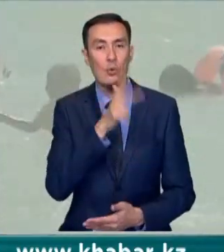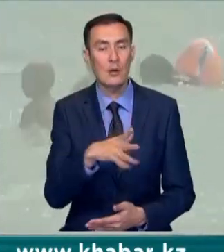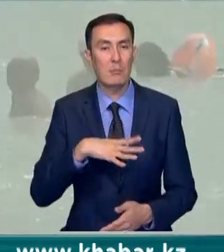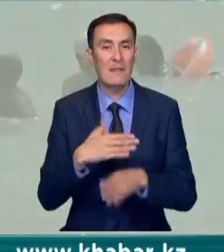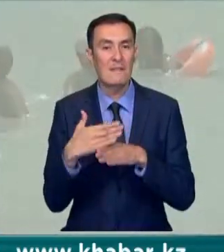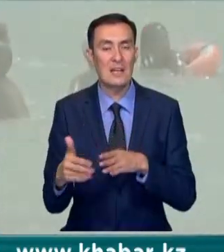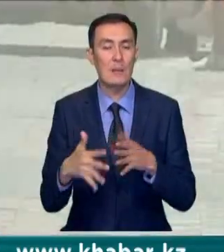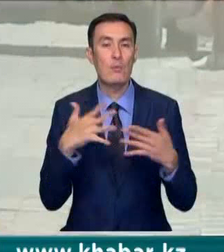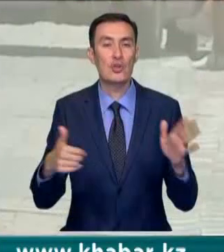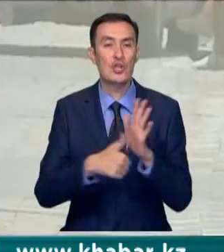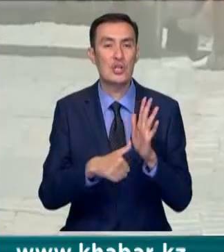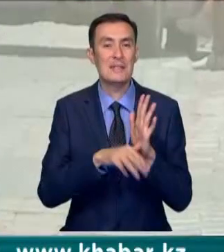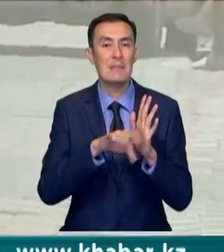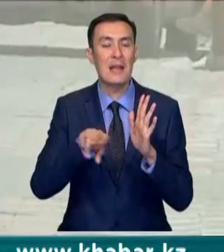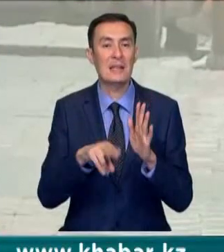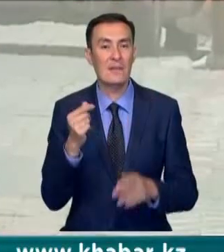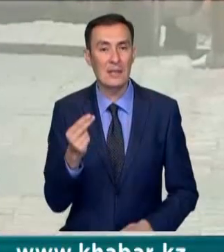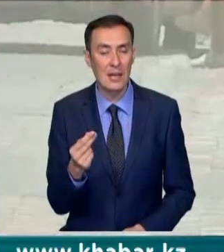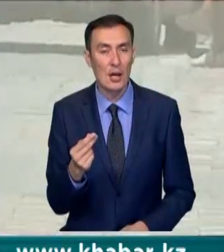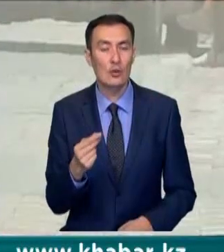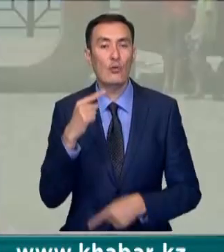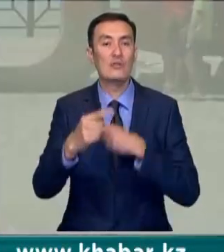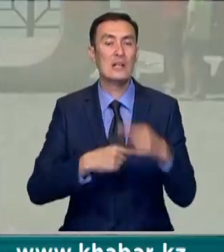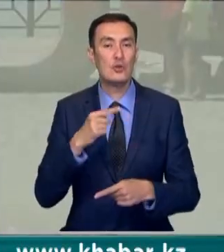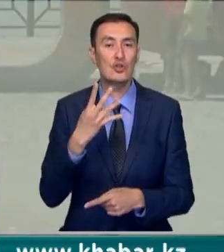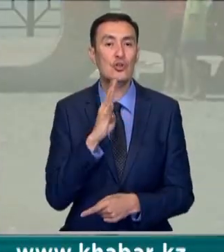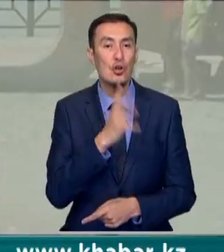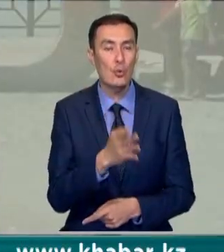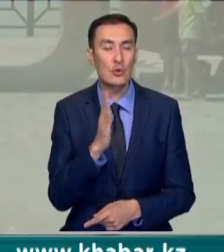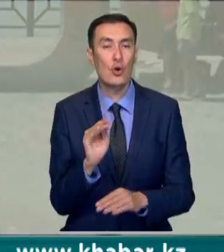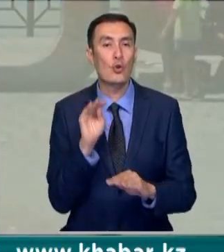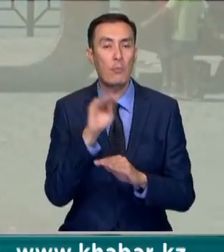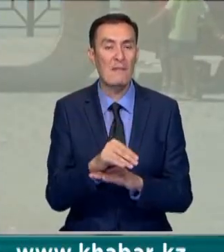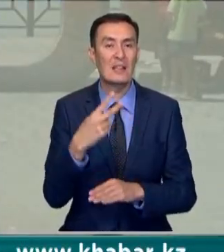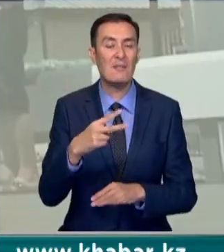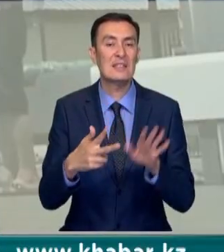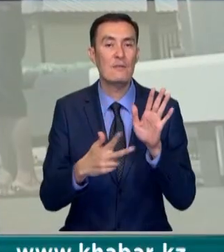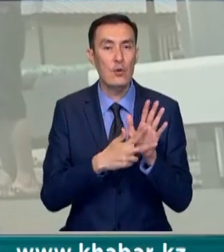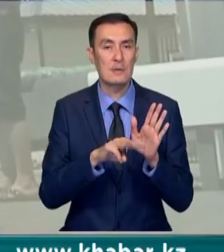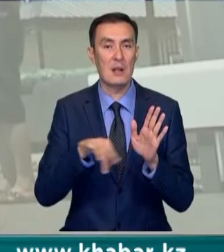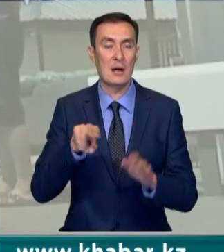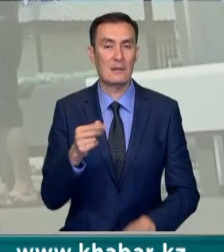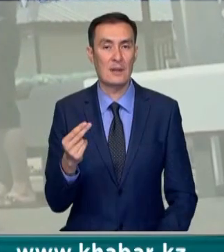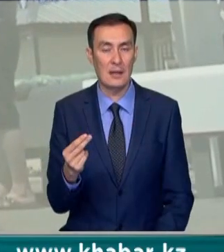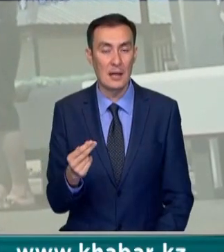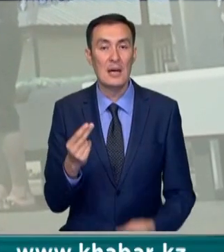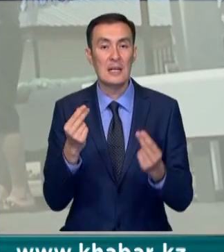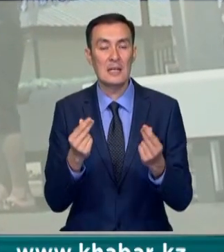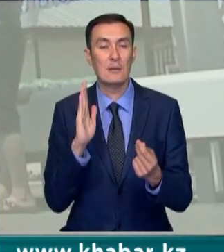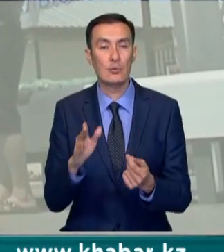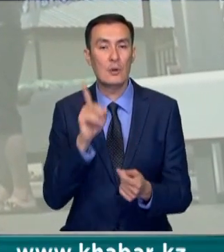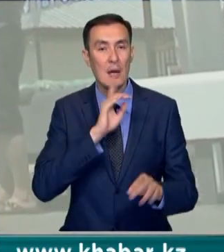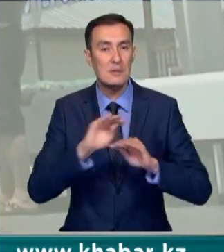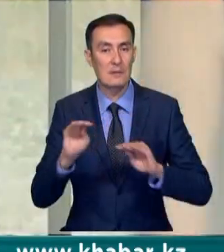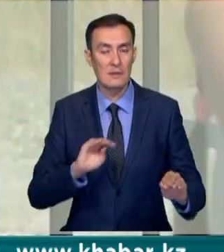года выделено свыше 6 миллиардов тенге, то в последующие 4 туда направят еще 28 миллиардов. Деньги пойдут